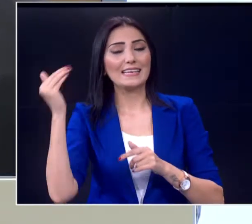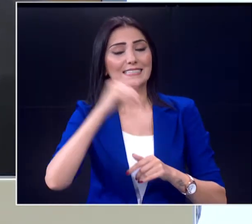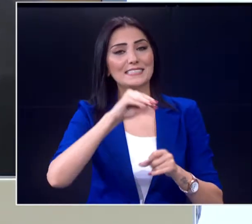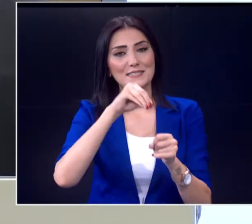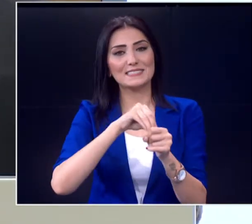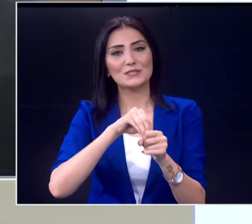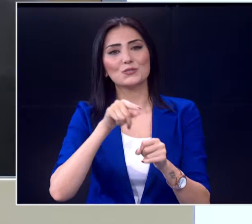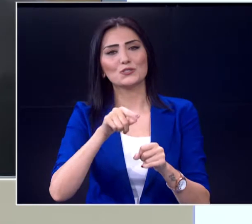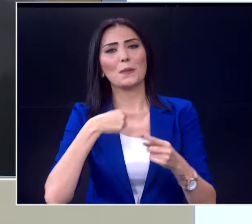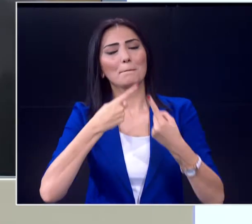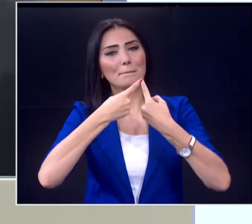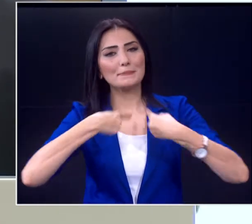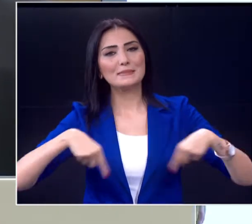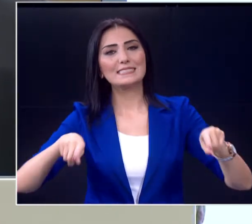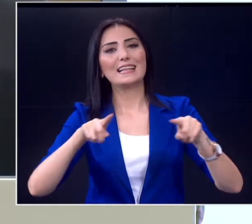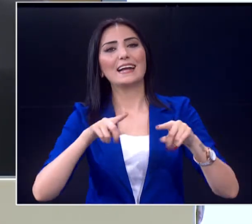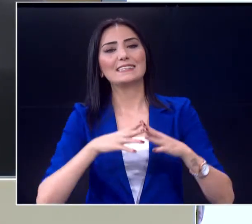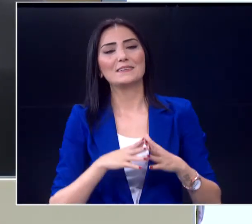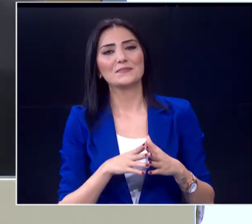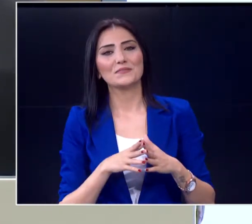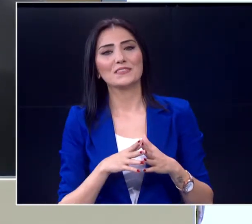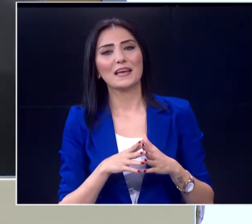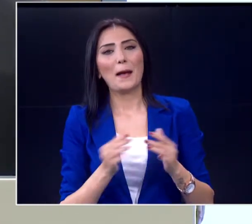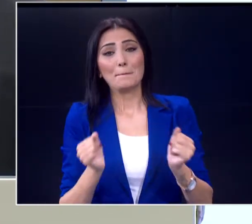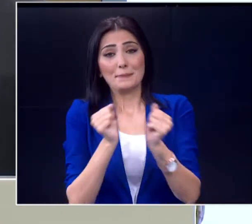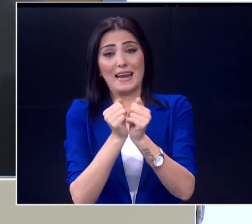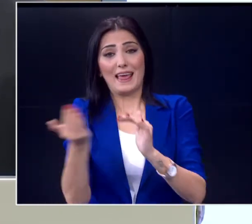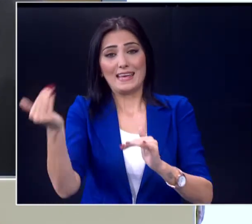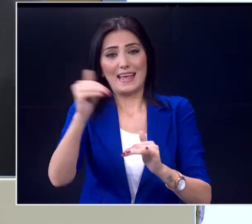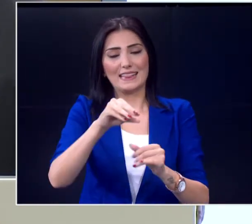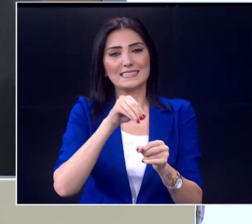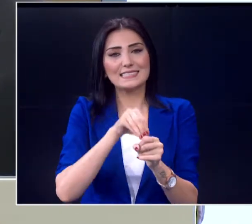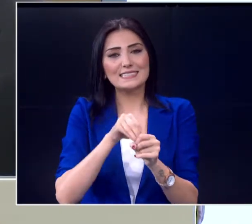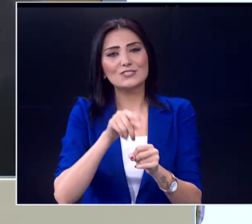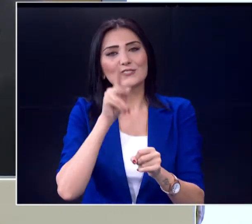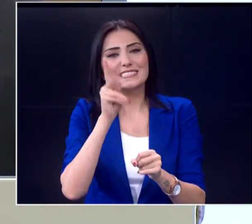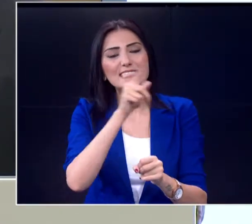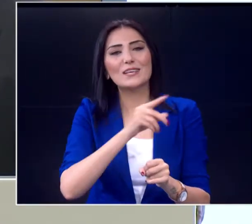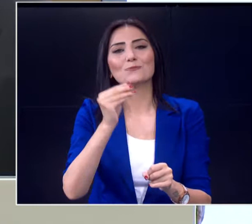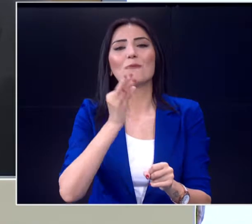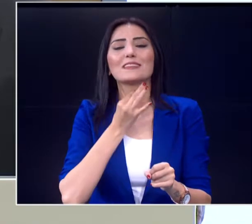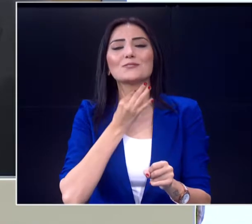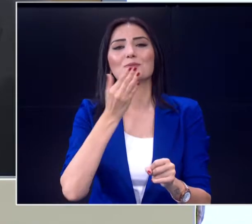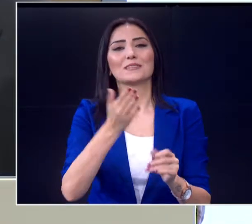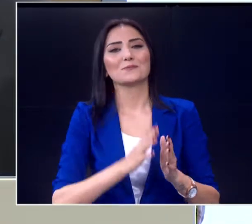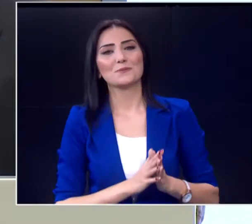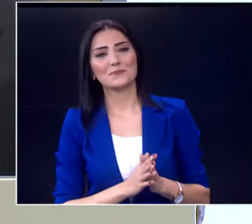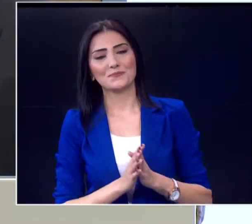için, bizlerle bir araya geldiğiniz için sizlere çok teşekkür ediyorum.